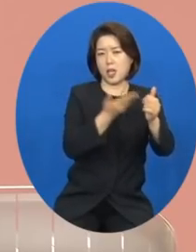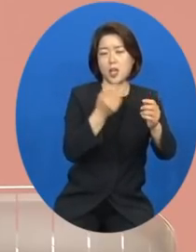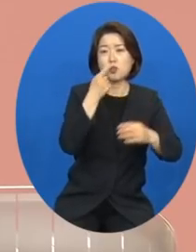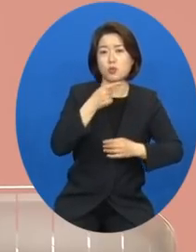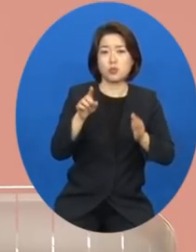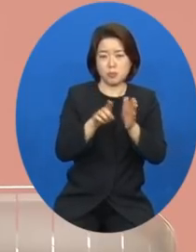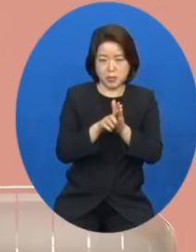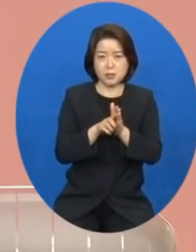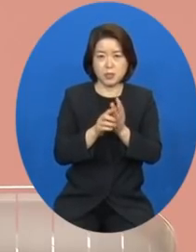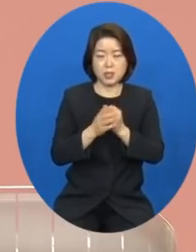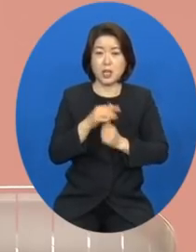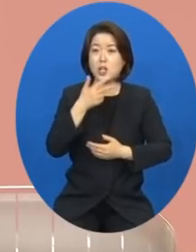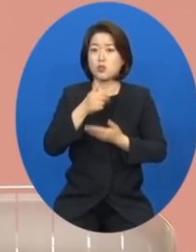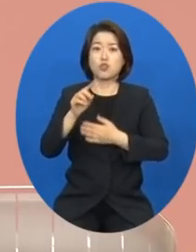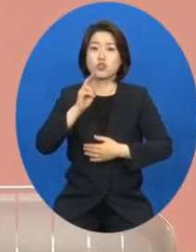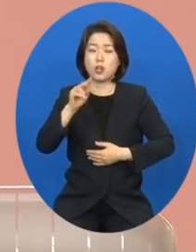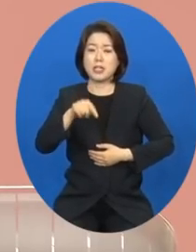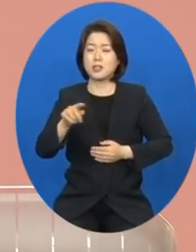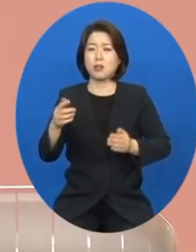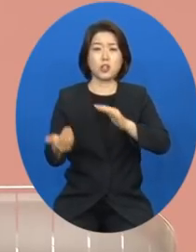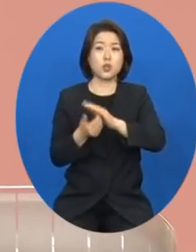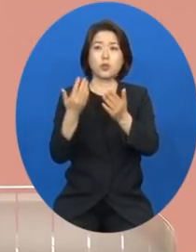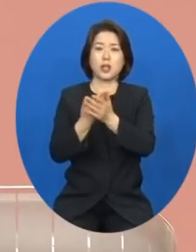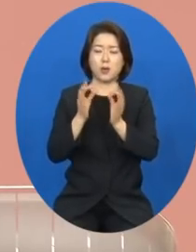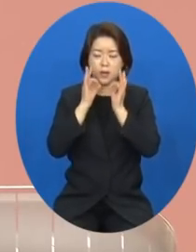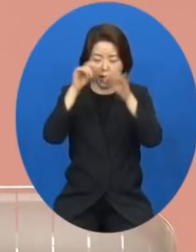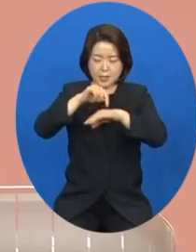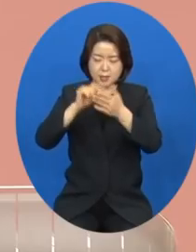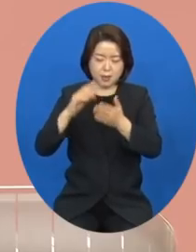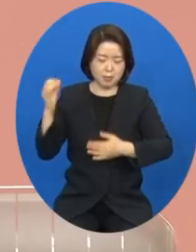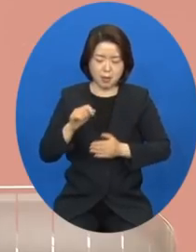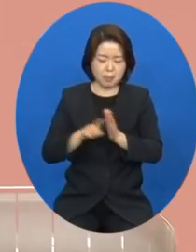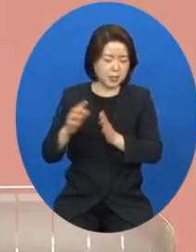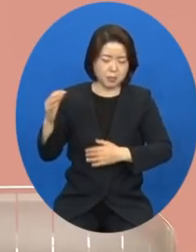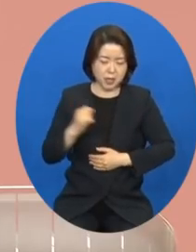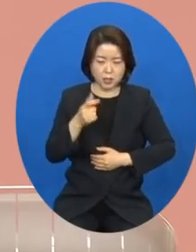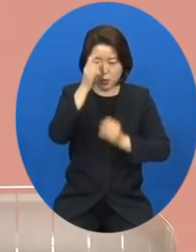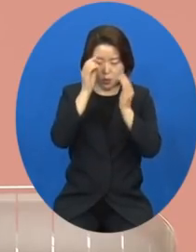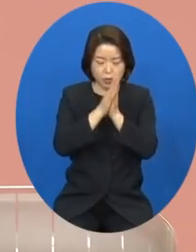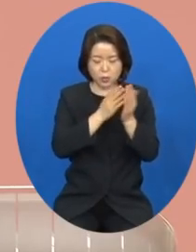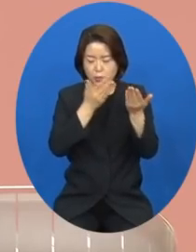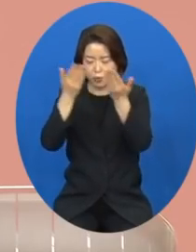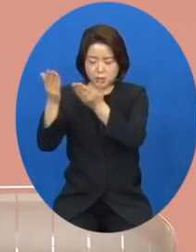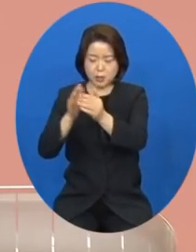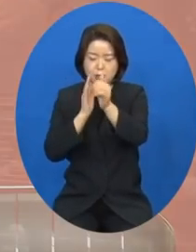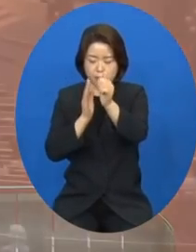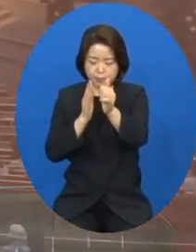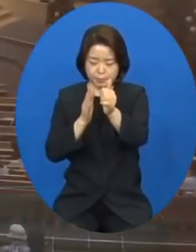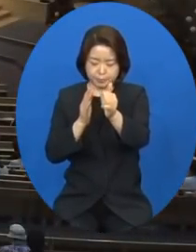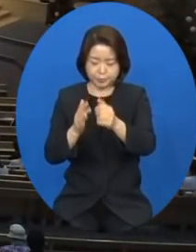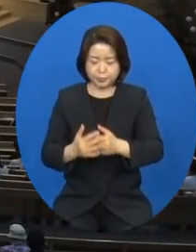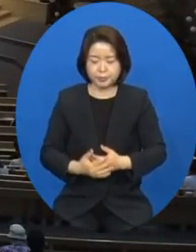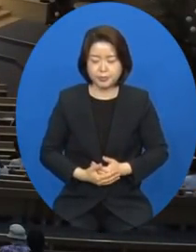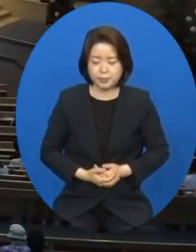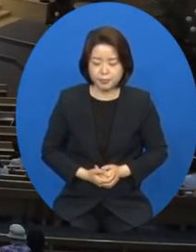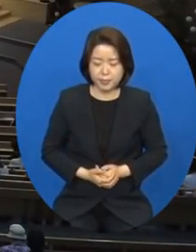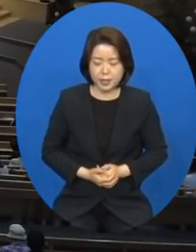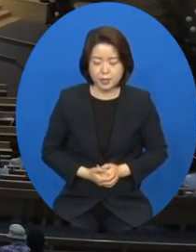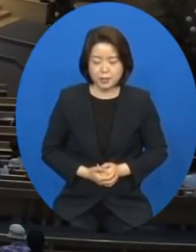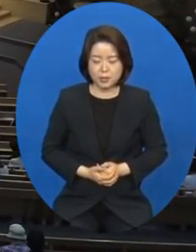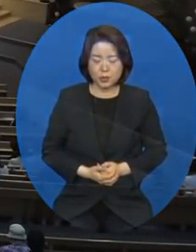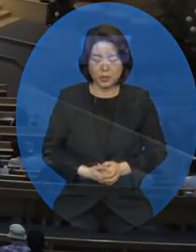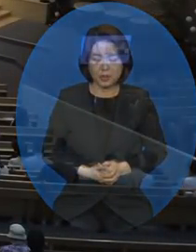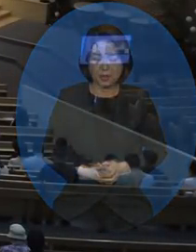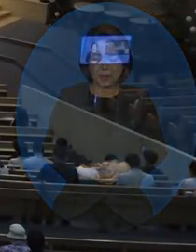주요 어 이것을 이루어 달라고 우리 감자 란 마음으로 믿음을 가지고 기도하도록 하겠습니다 하나님 감사합니다 브러쉬